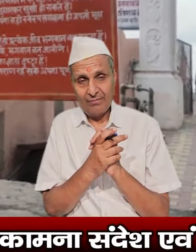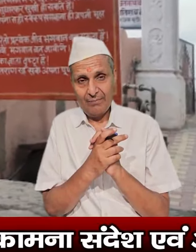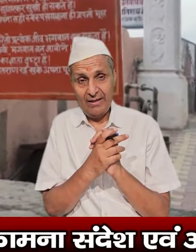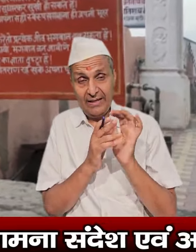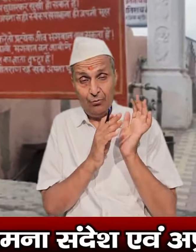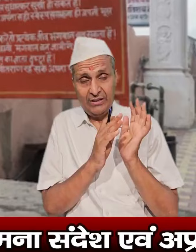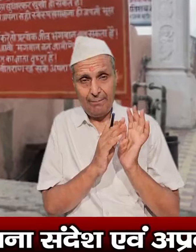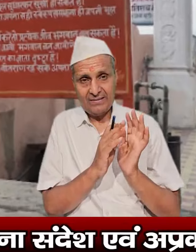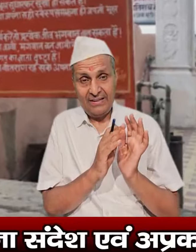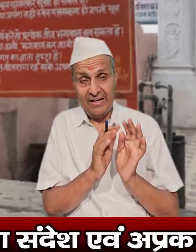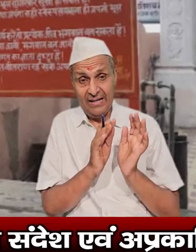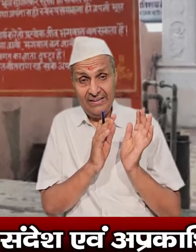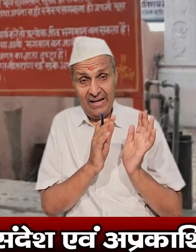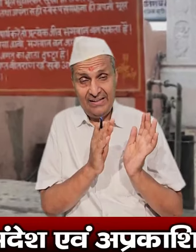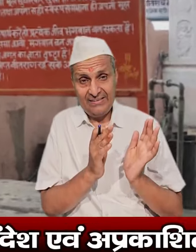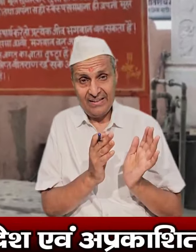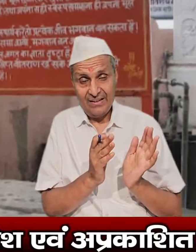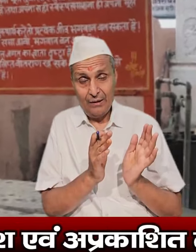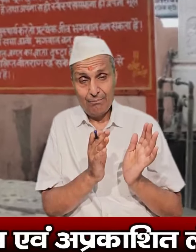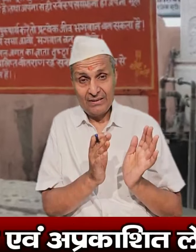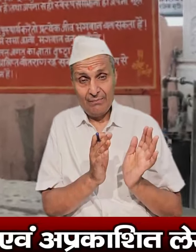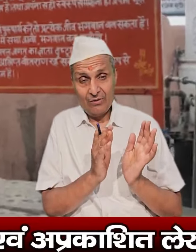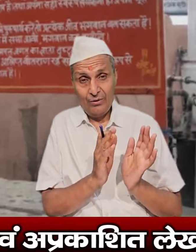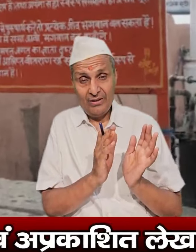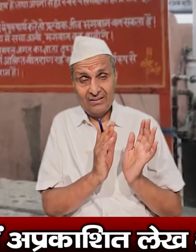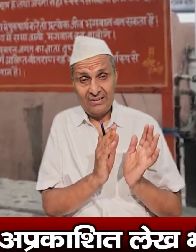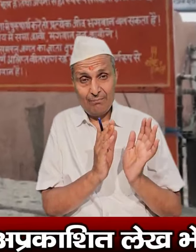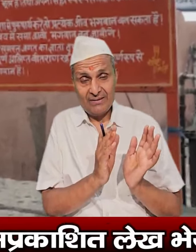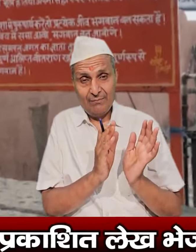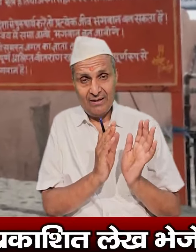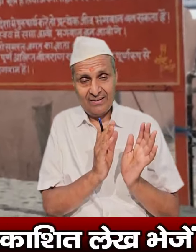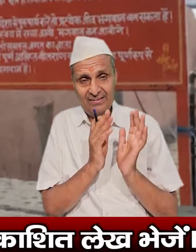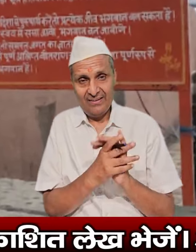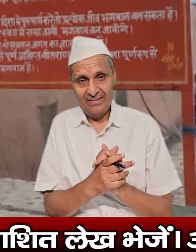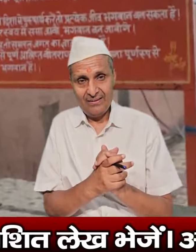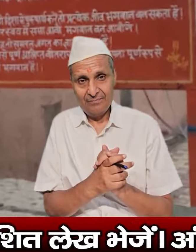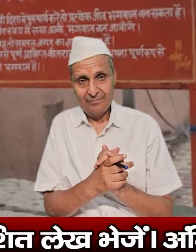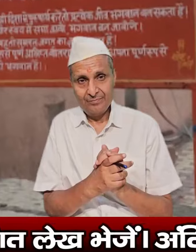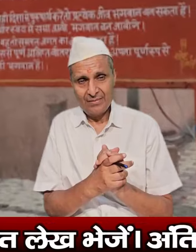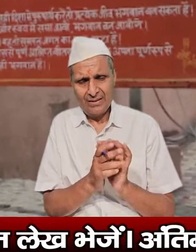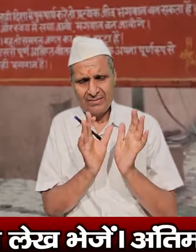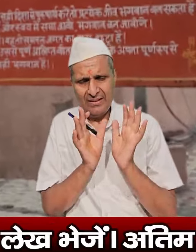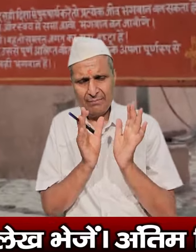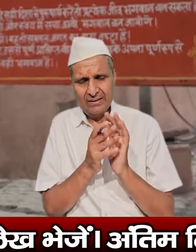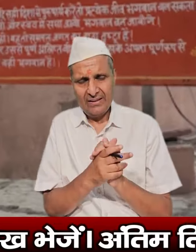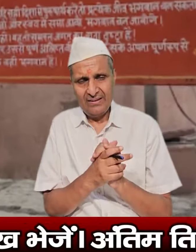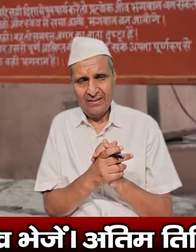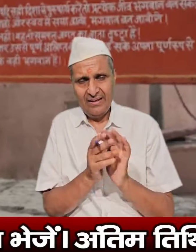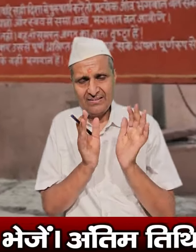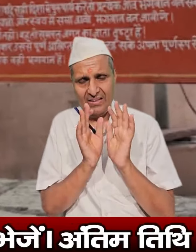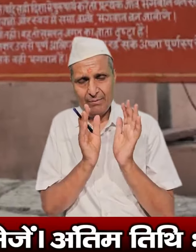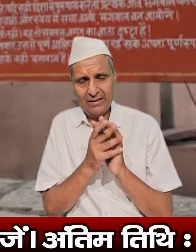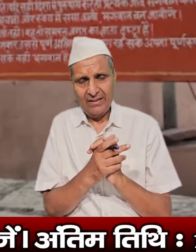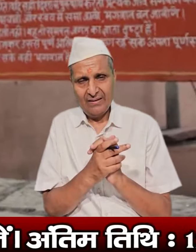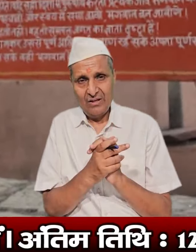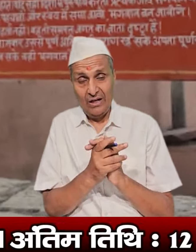उत्सव के बारे में लेकिन उसके पास ही यह नीचे एक प्रतिमा कोई कथित प्रतिमा रख दी गई है किसकी है पता नहीं